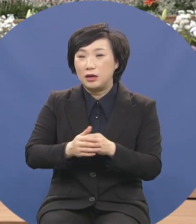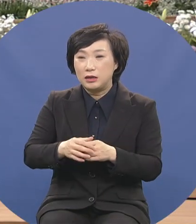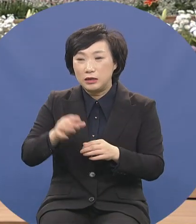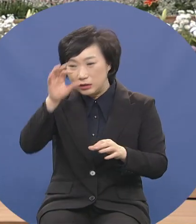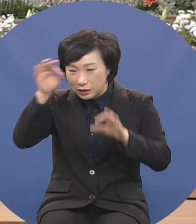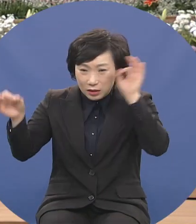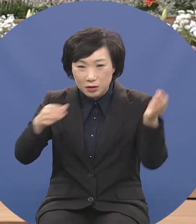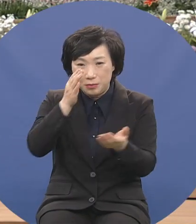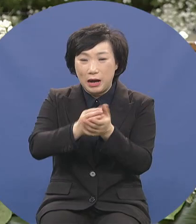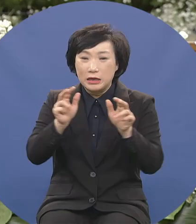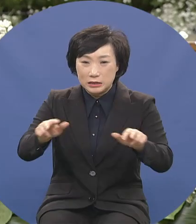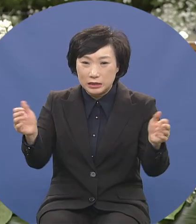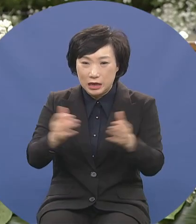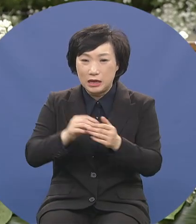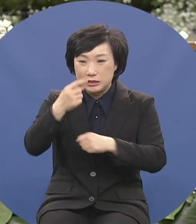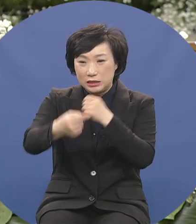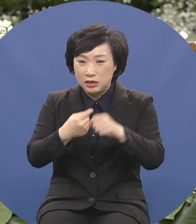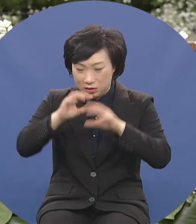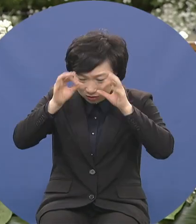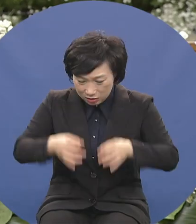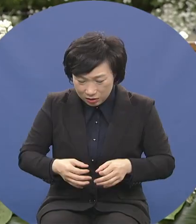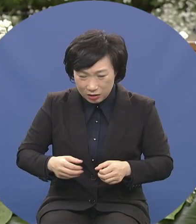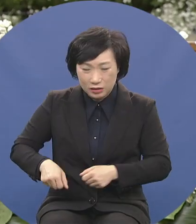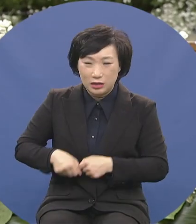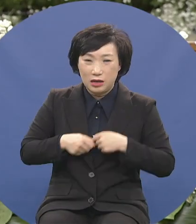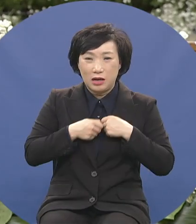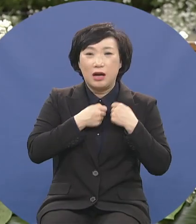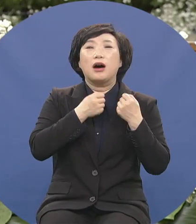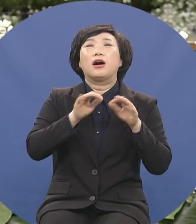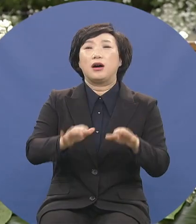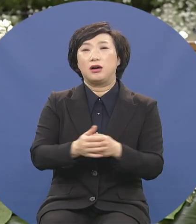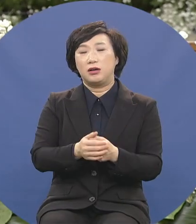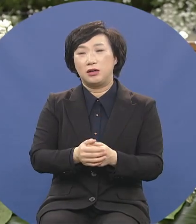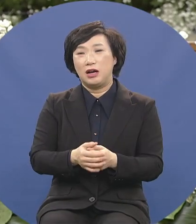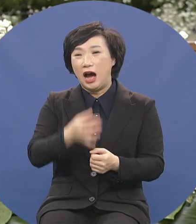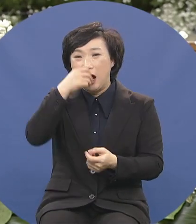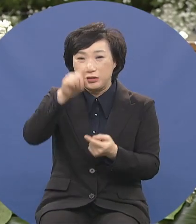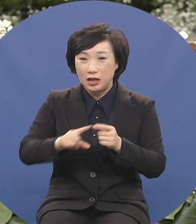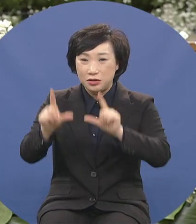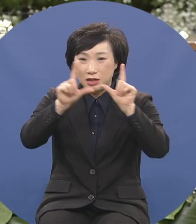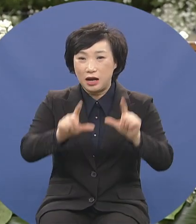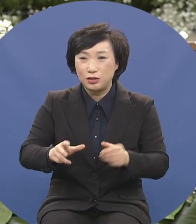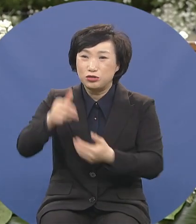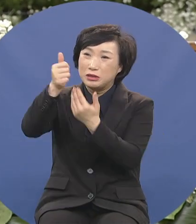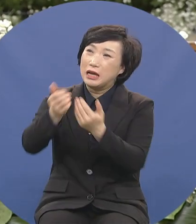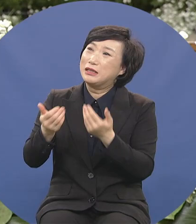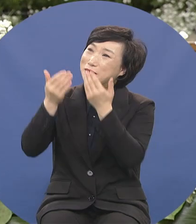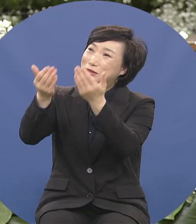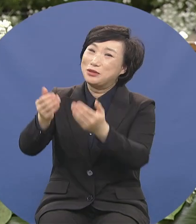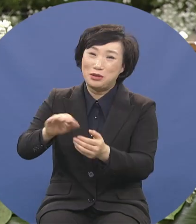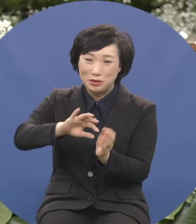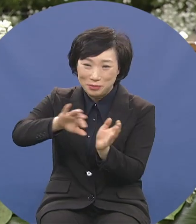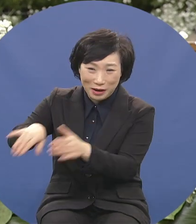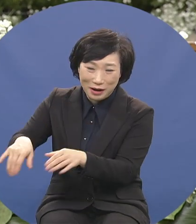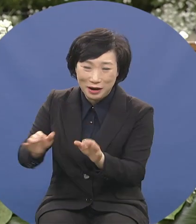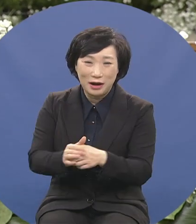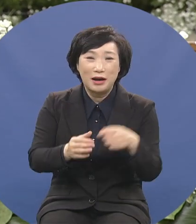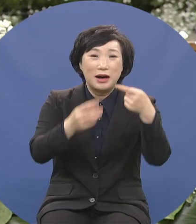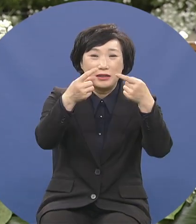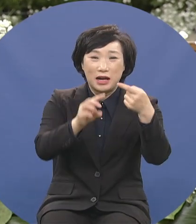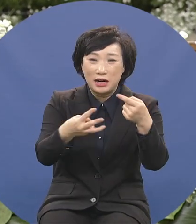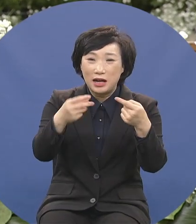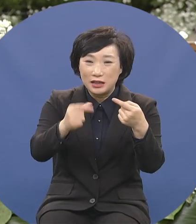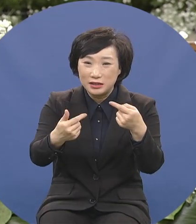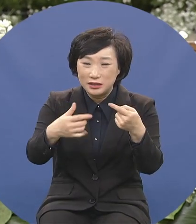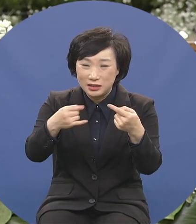나태하고 게을렀던 것, 정욕적으로 살았던 것, 주님께 드릴 작품은 그만두고 한 달라도 받은 날은